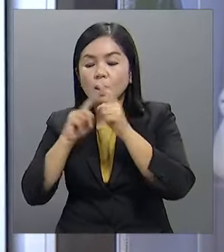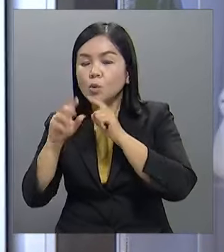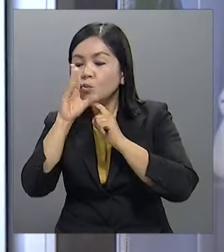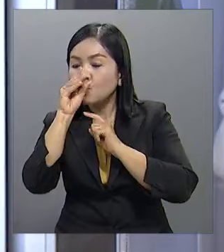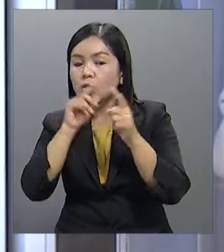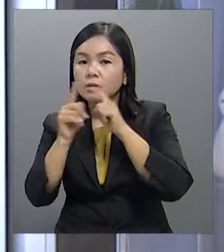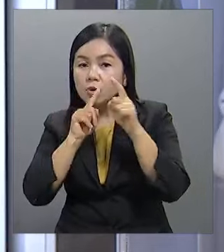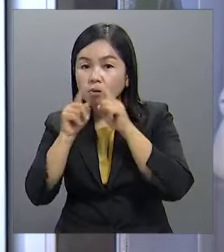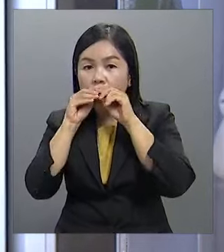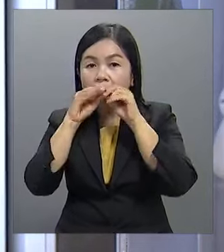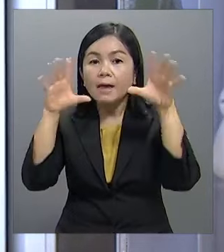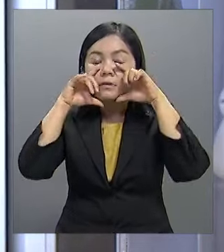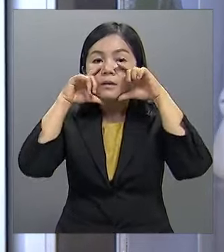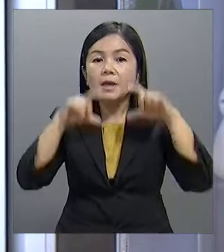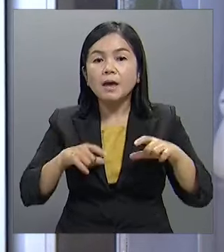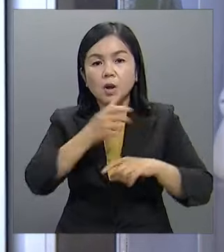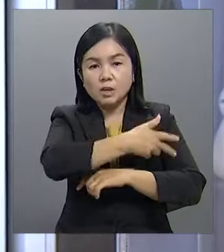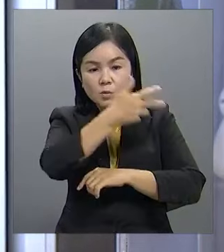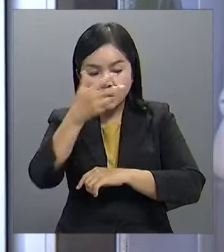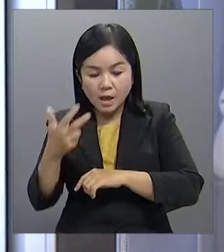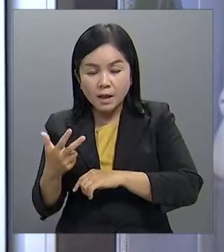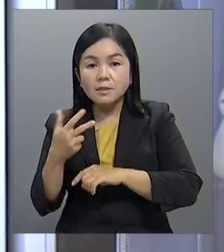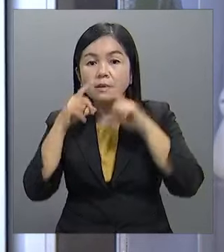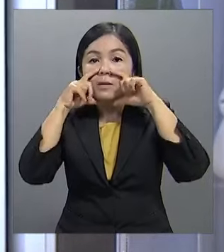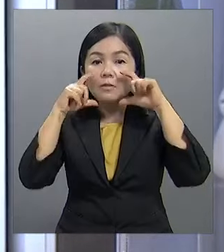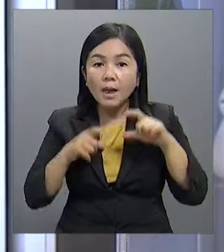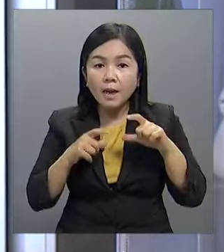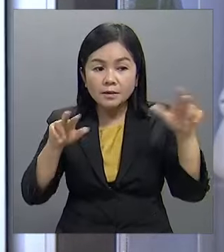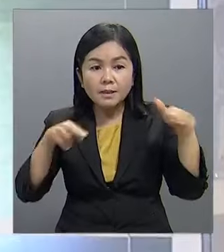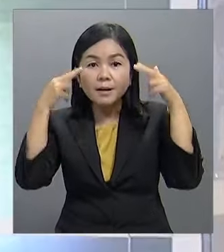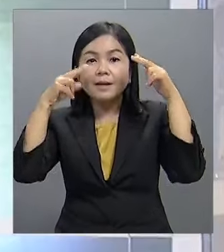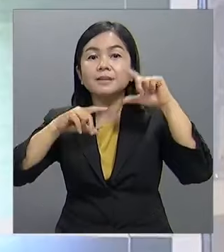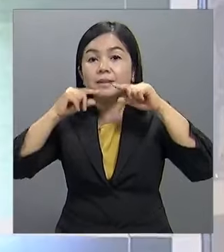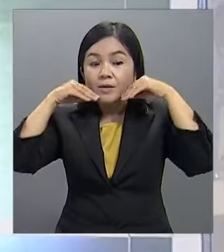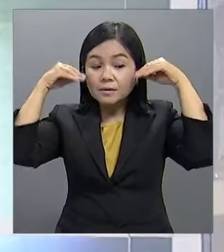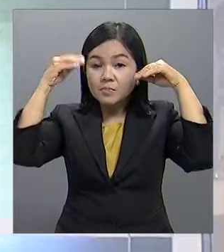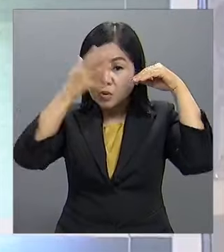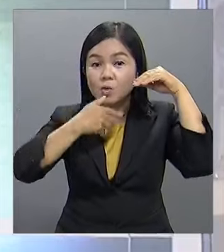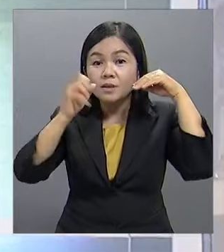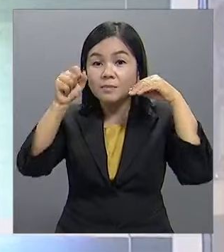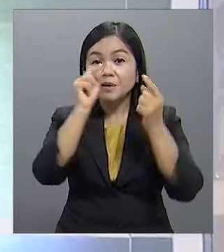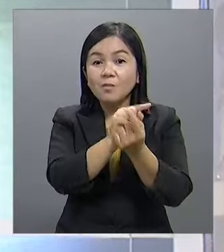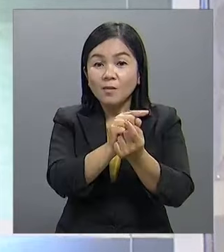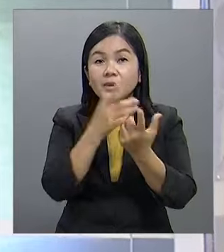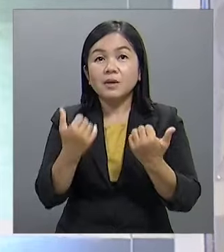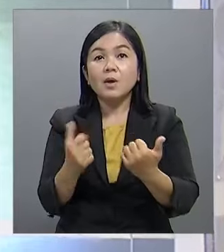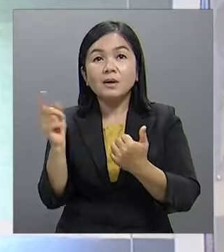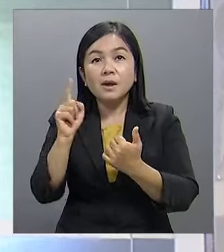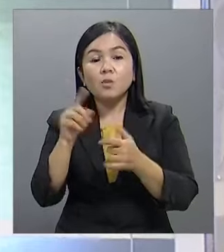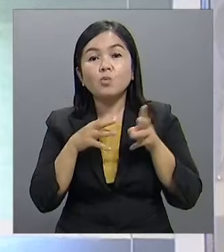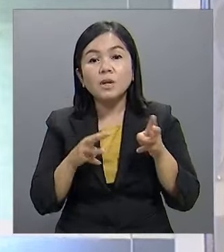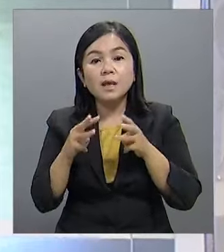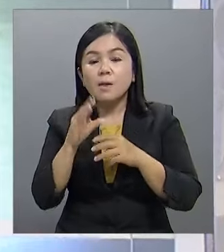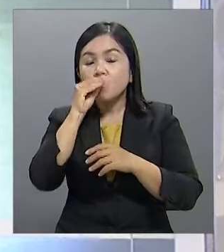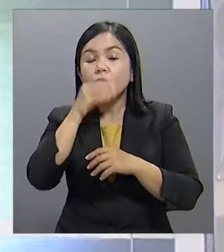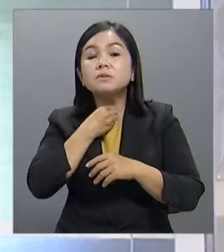รายการของไทย PBS นะครับบางทีการเปิดหน้ากากมันก็ทำให้เห็นรอยยิ้มสวยๆ อาจารย์บอกว่าก่อนที่จะมาจัดรายการวันนี้ต้องมีการซ้อมออกเสียงเหมือนกันนะเพราะว่าท